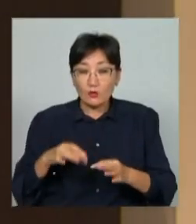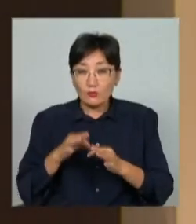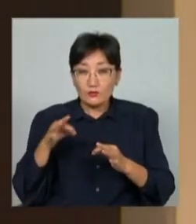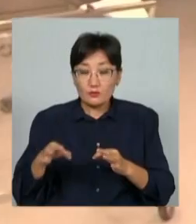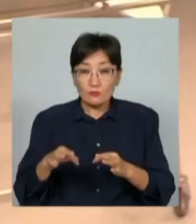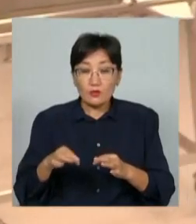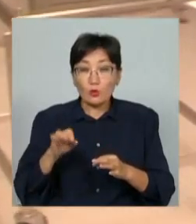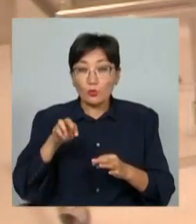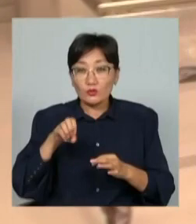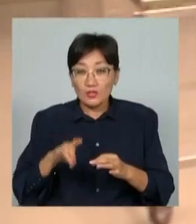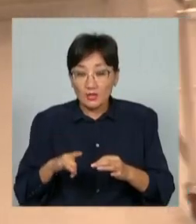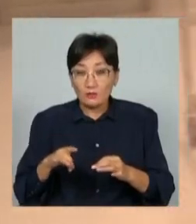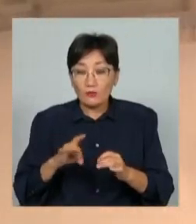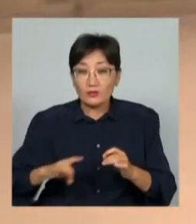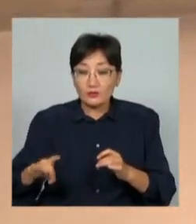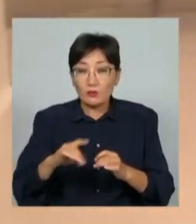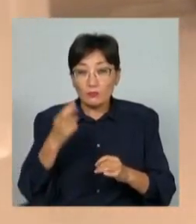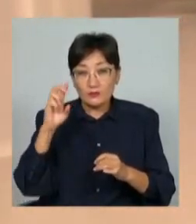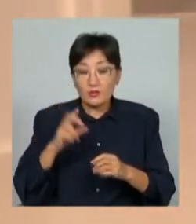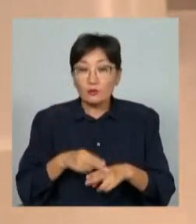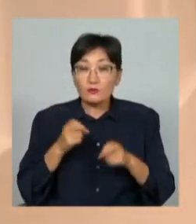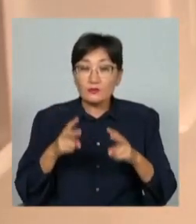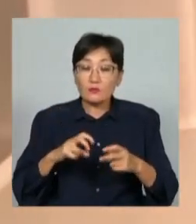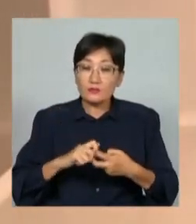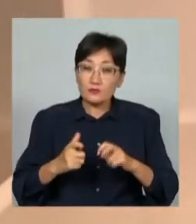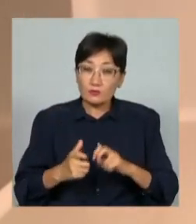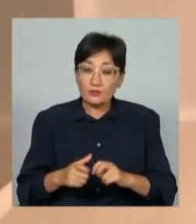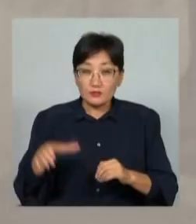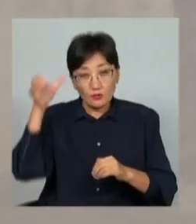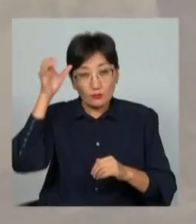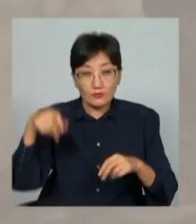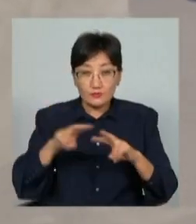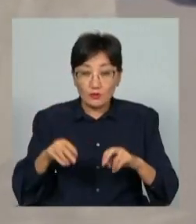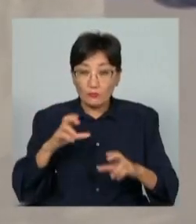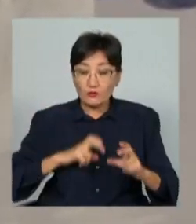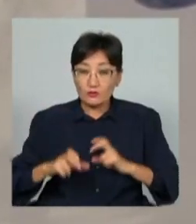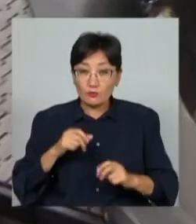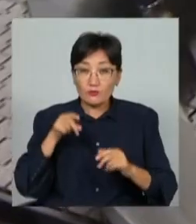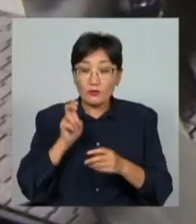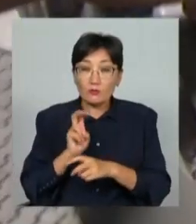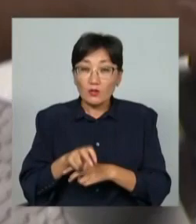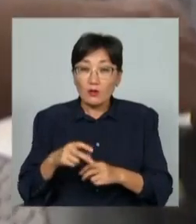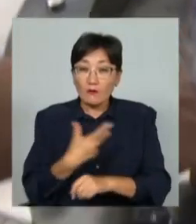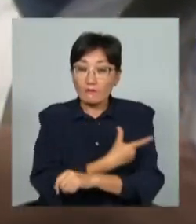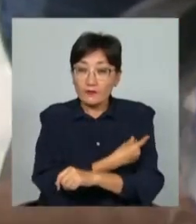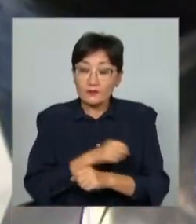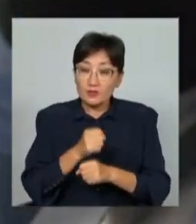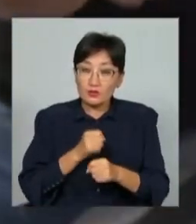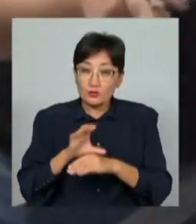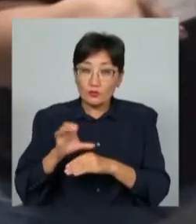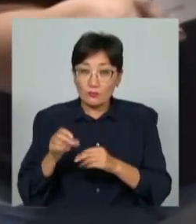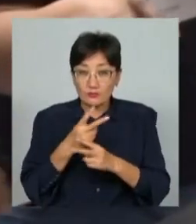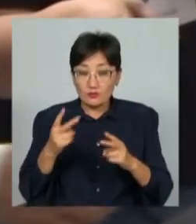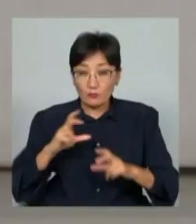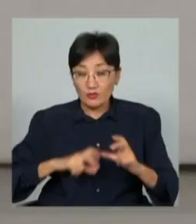облысындағы Отар елді мекенінде орналасқан биологиялық қауіпсіздік проблемаларының ғылыми зерттеу институтында болып, вакцина жасау өндірісімен танысты.